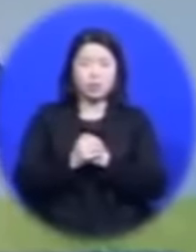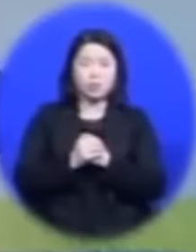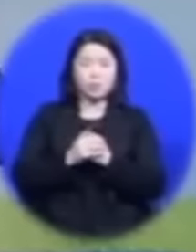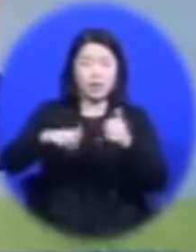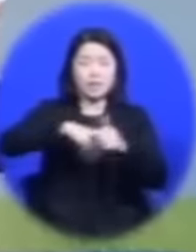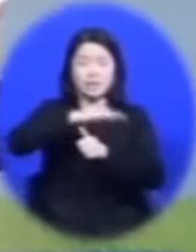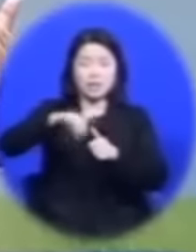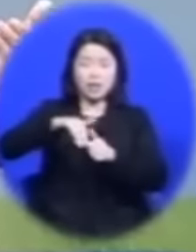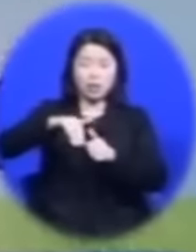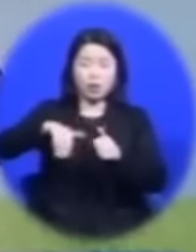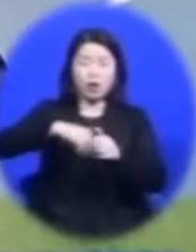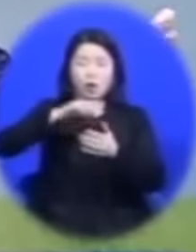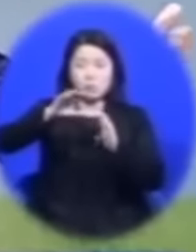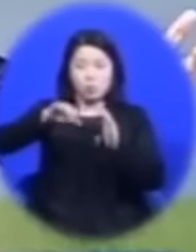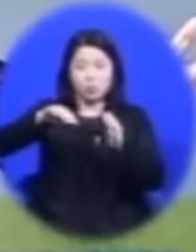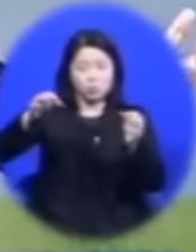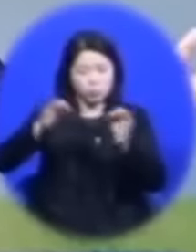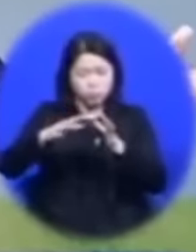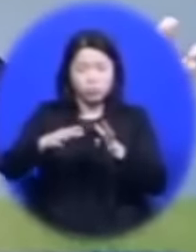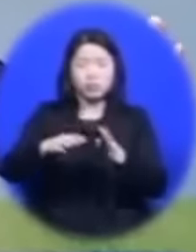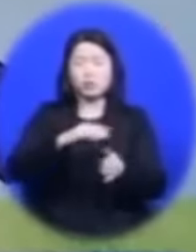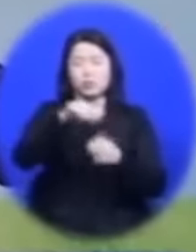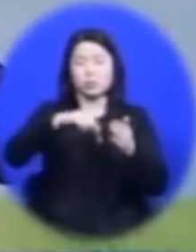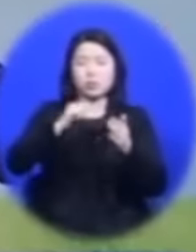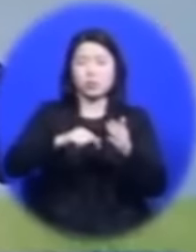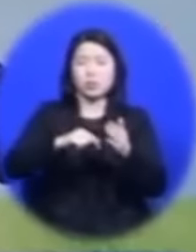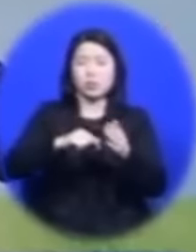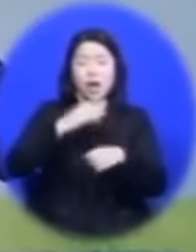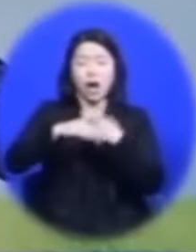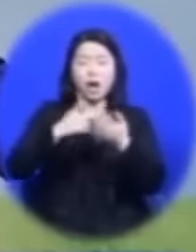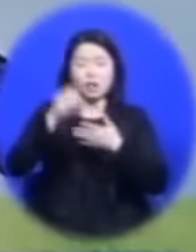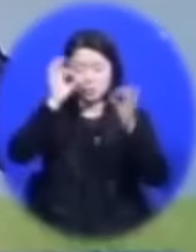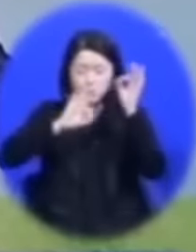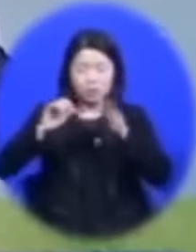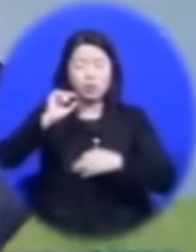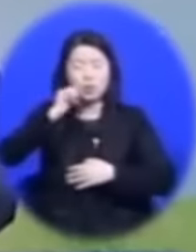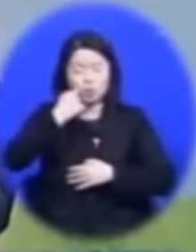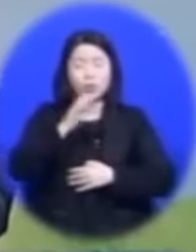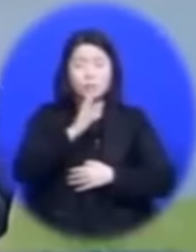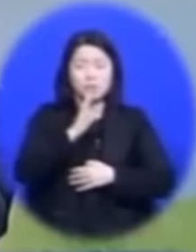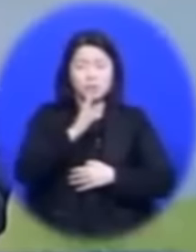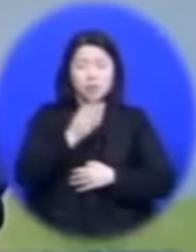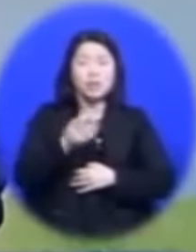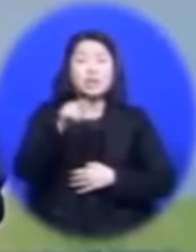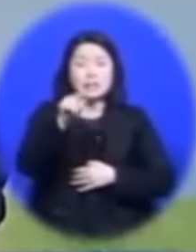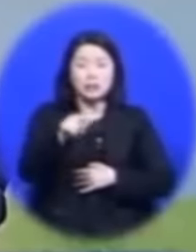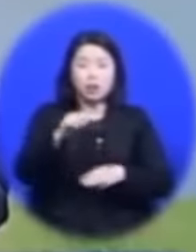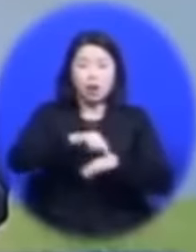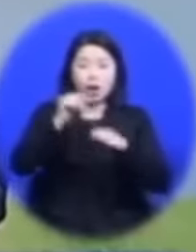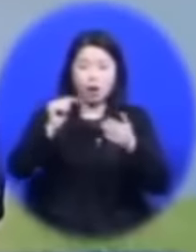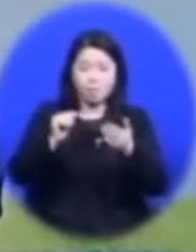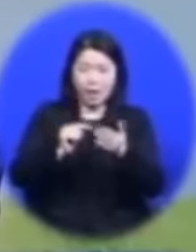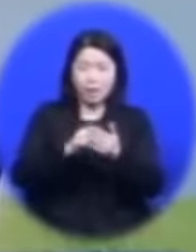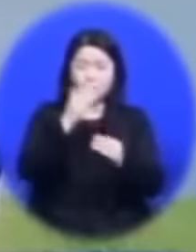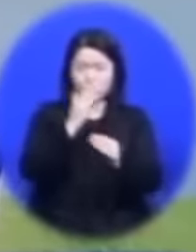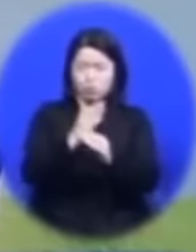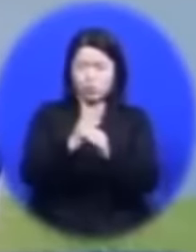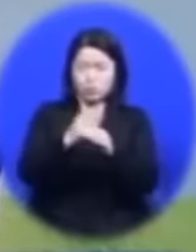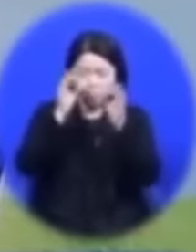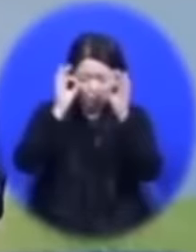상황과 환경 속에서는 하나님이 살아계신 것을 찾아보기 어렵습니다. 그럼 여러분의 마음의 중심을 보아야